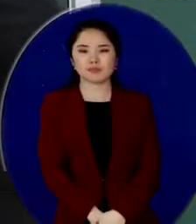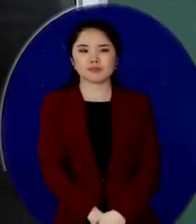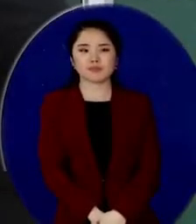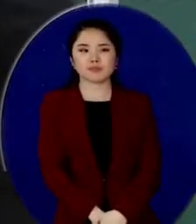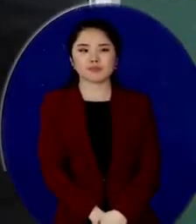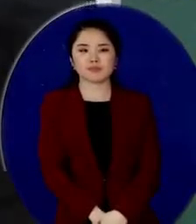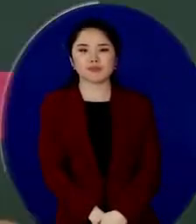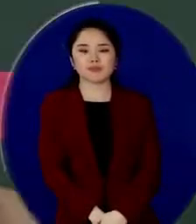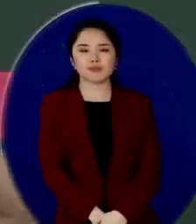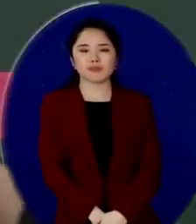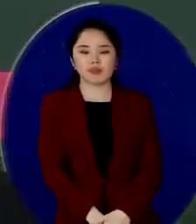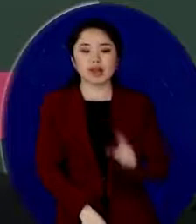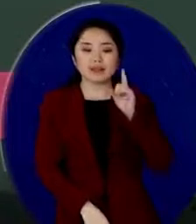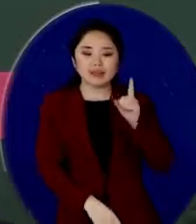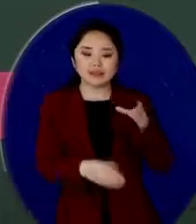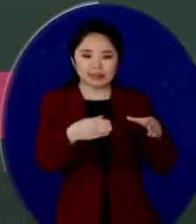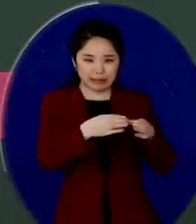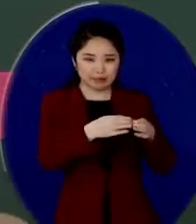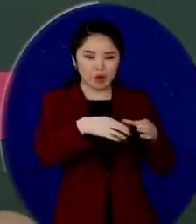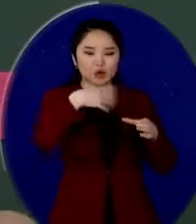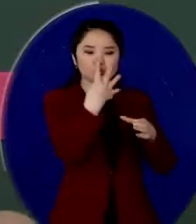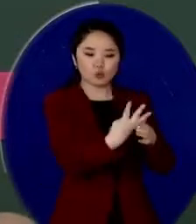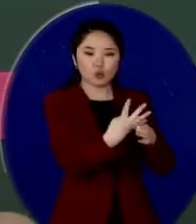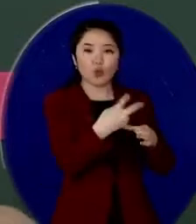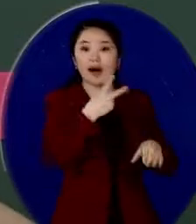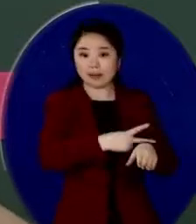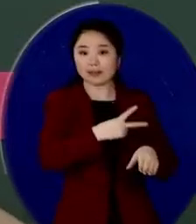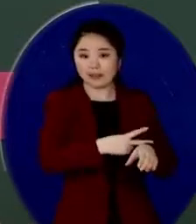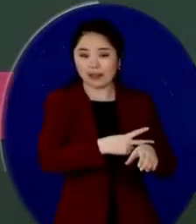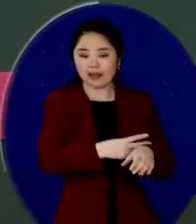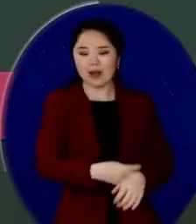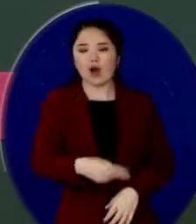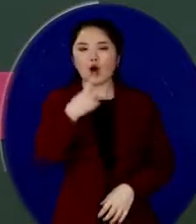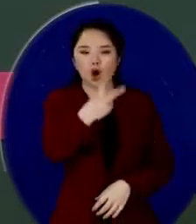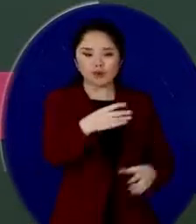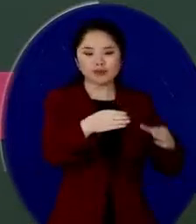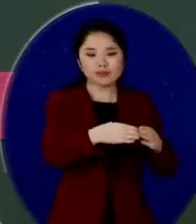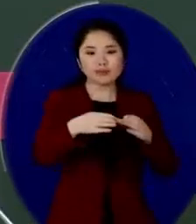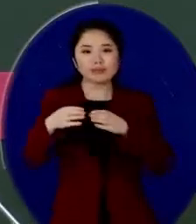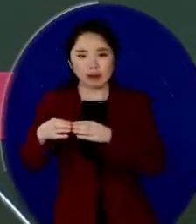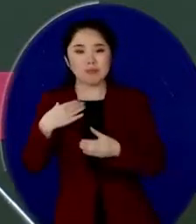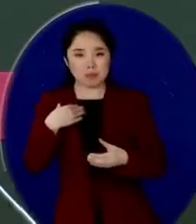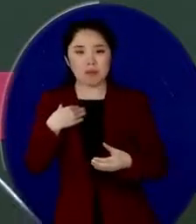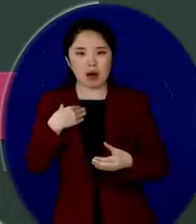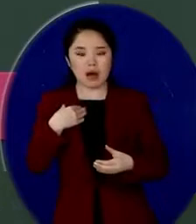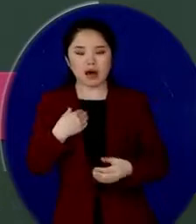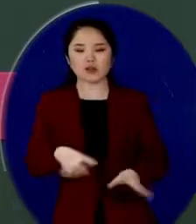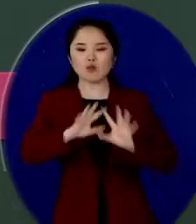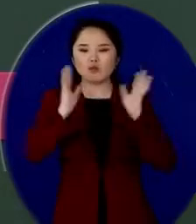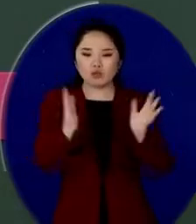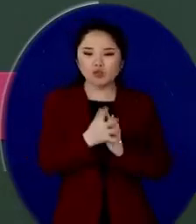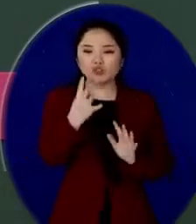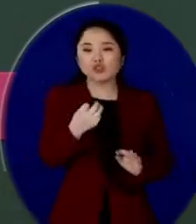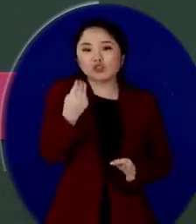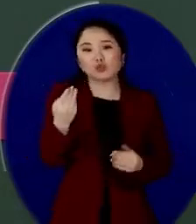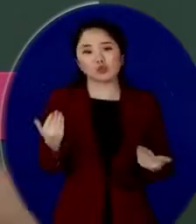1 савнд 4 харандаа орсон. 2 сав байгаа. Бүгд хідэн харандаатай болох